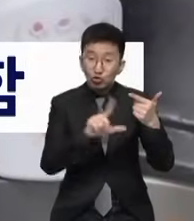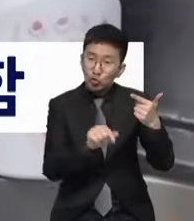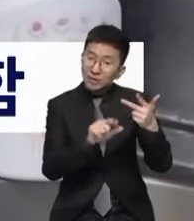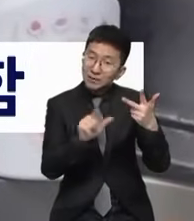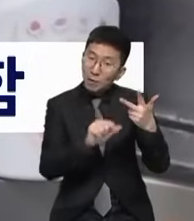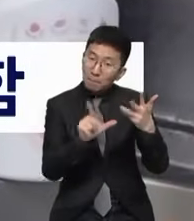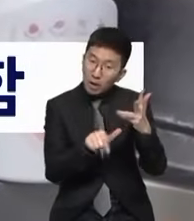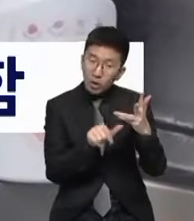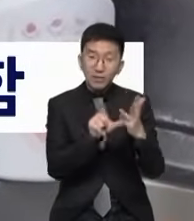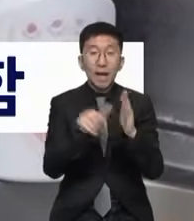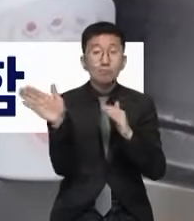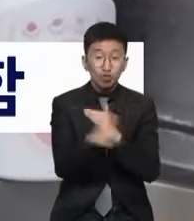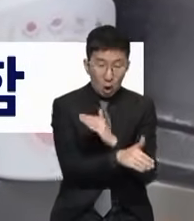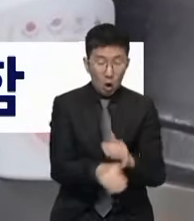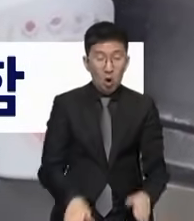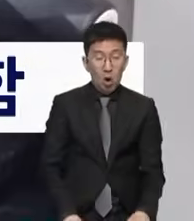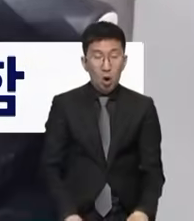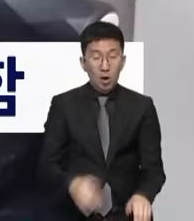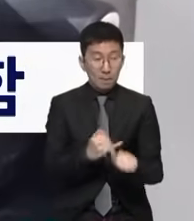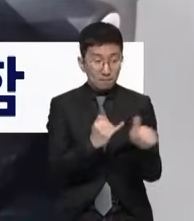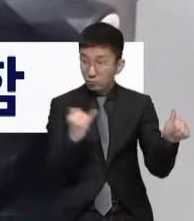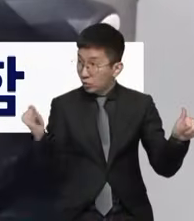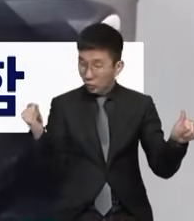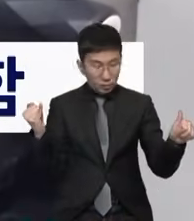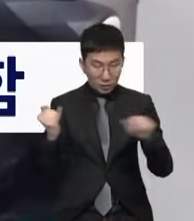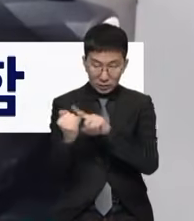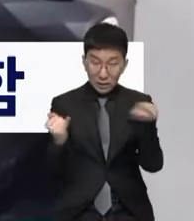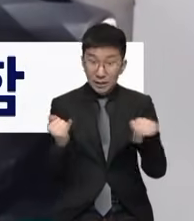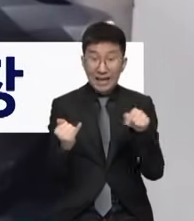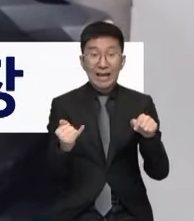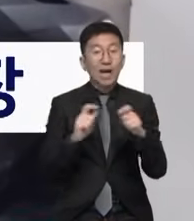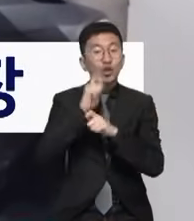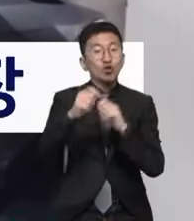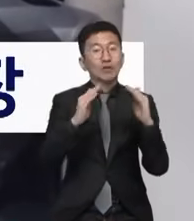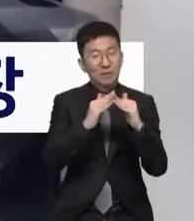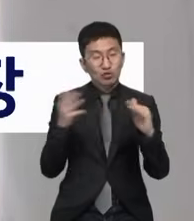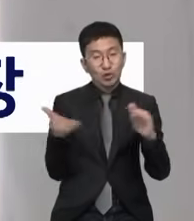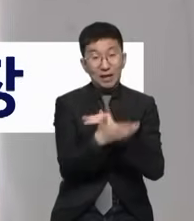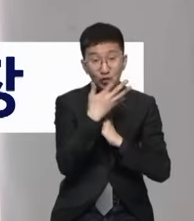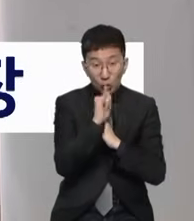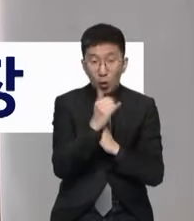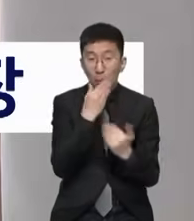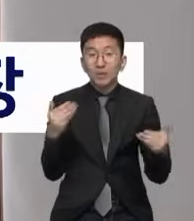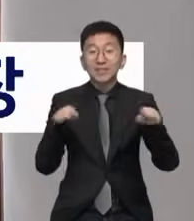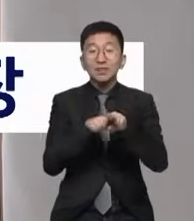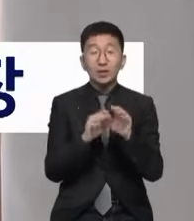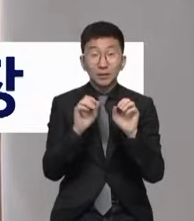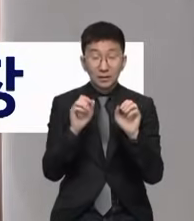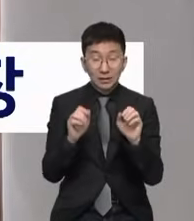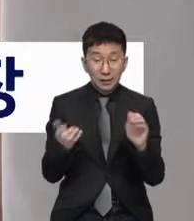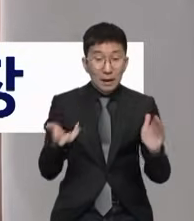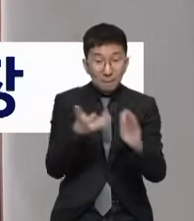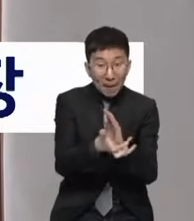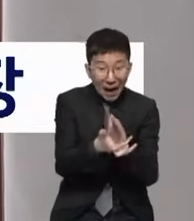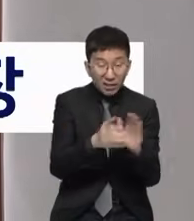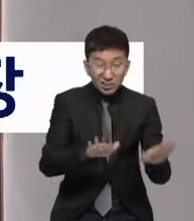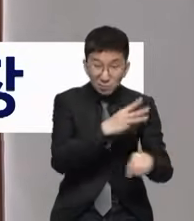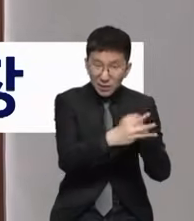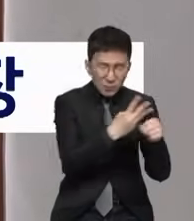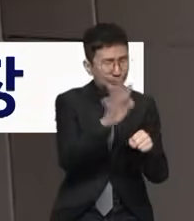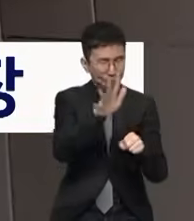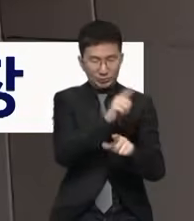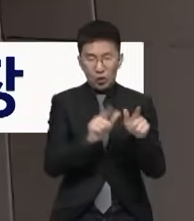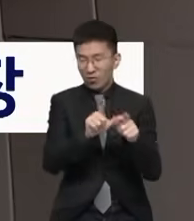가구를 영구 임대주택 우선 공급 대상자에 포함하고 가족 복지시설의 입소 기간도 현행 3년에서 최장 5년까지